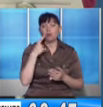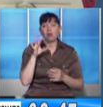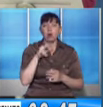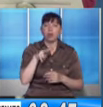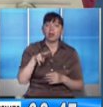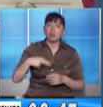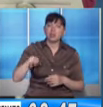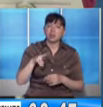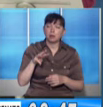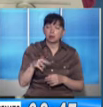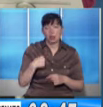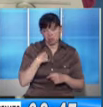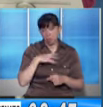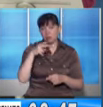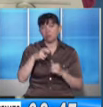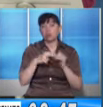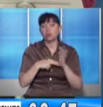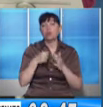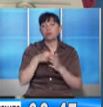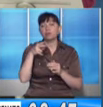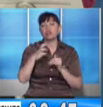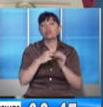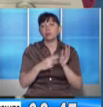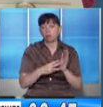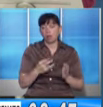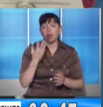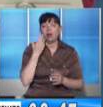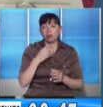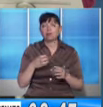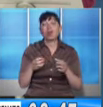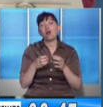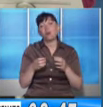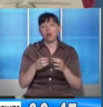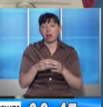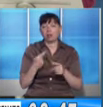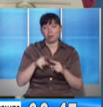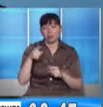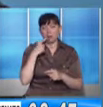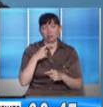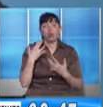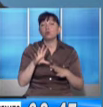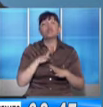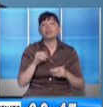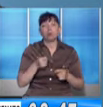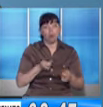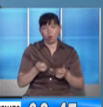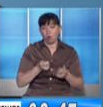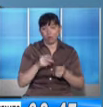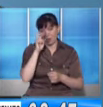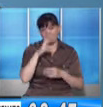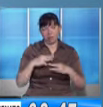pielea de miel. Eu în pielea de miel am fost din 2017 până în 2018, atunci când gașca despre care vorbește doamna deja nu mai era la guvernare. Așa